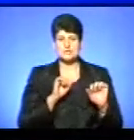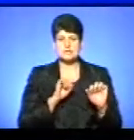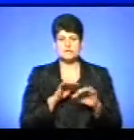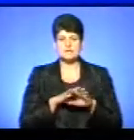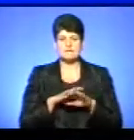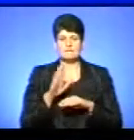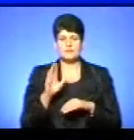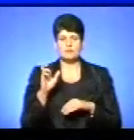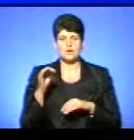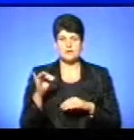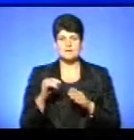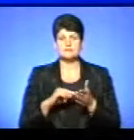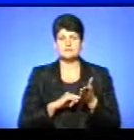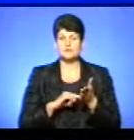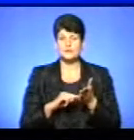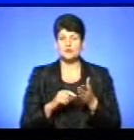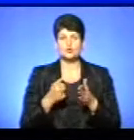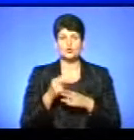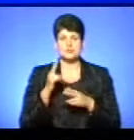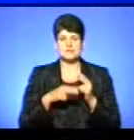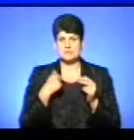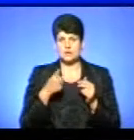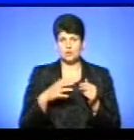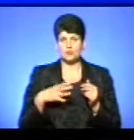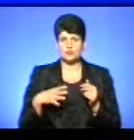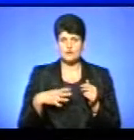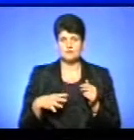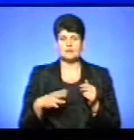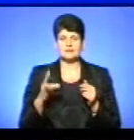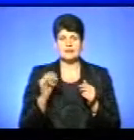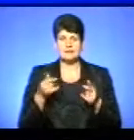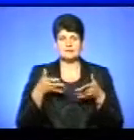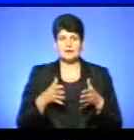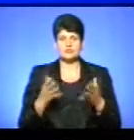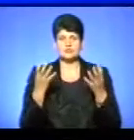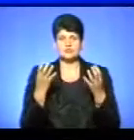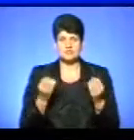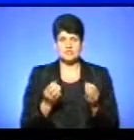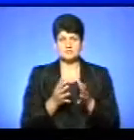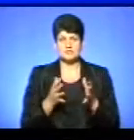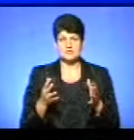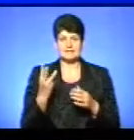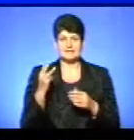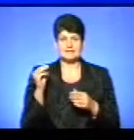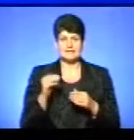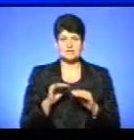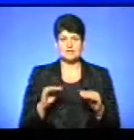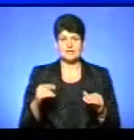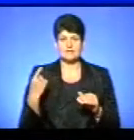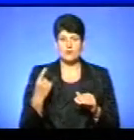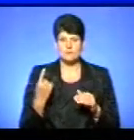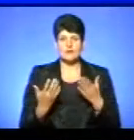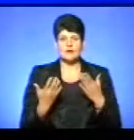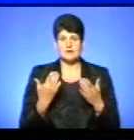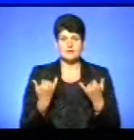населення Вадим Боярський зазначив, що до кінця року очікують на народження ще понад 3 тисяч дітей в області.